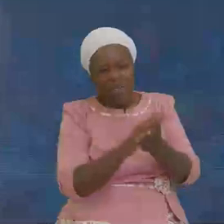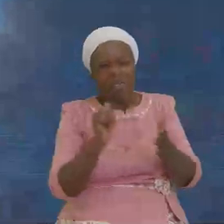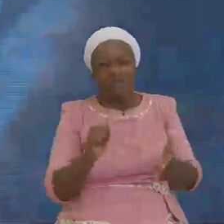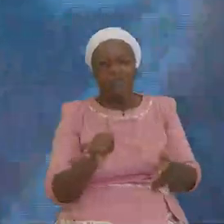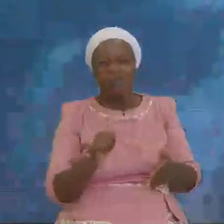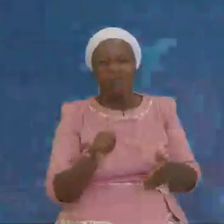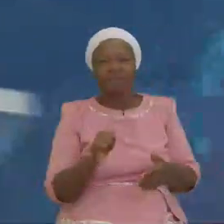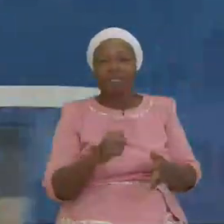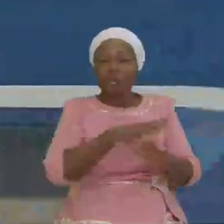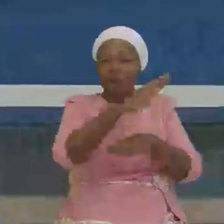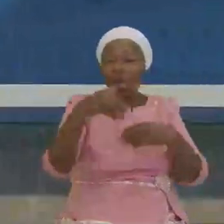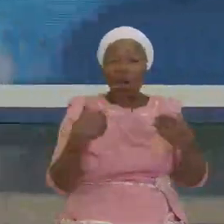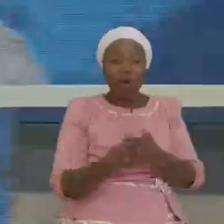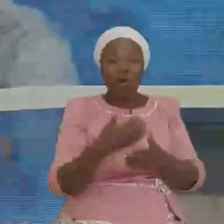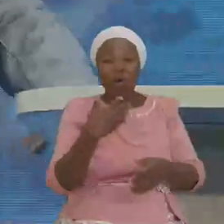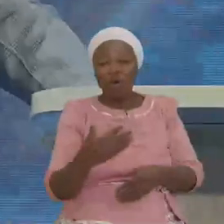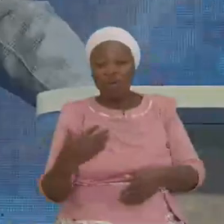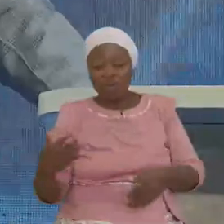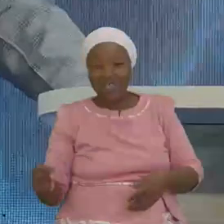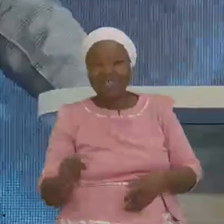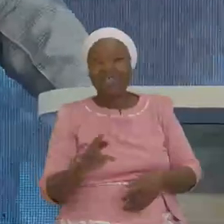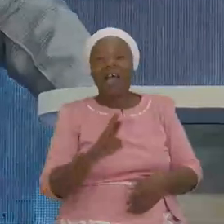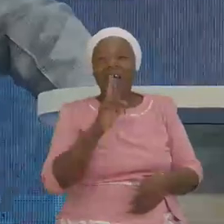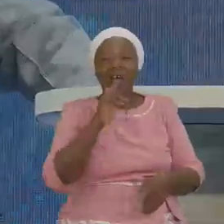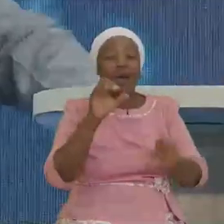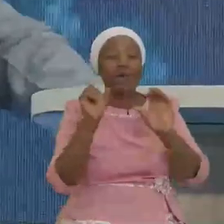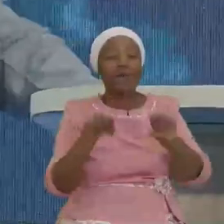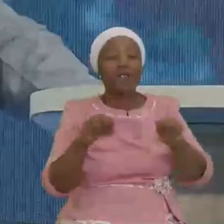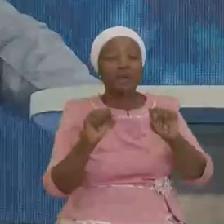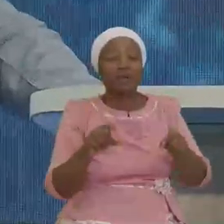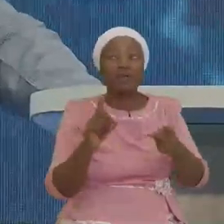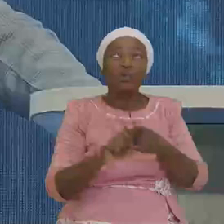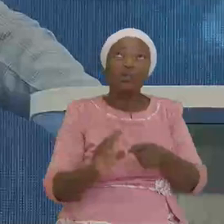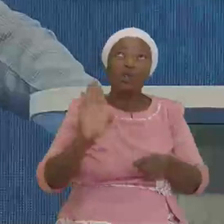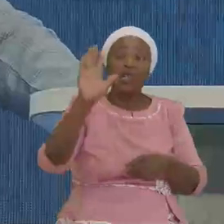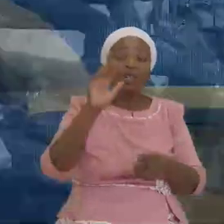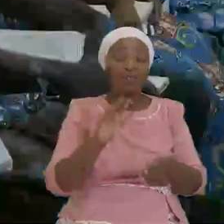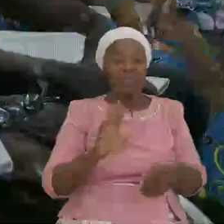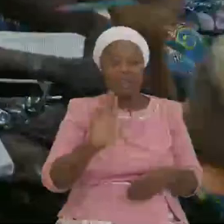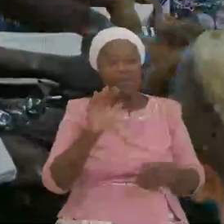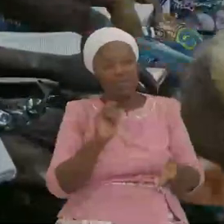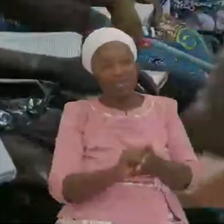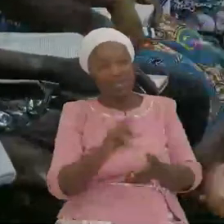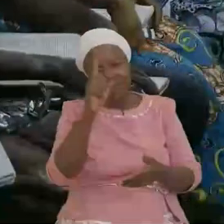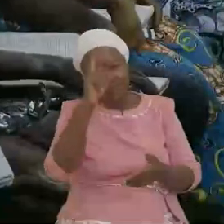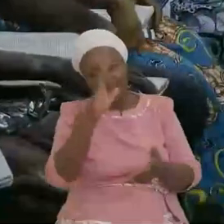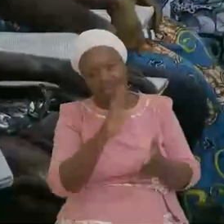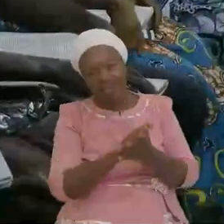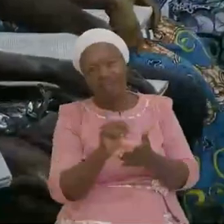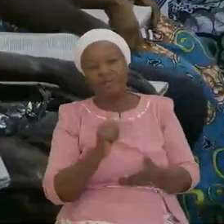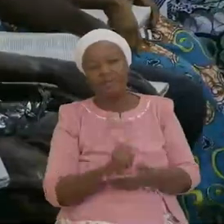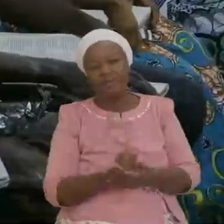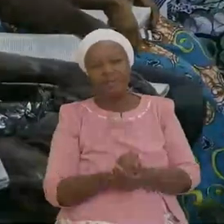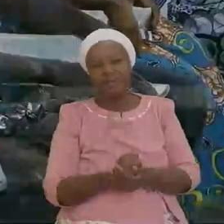prodiges, si tu peux croire, si tu peux, tout est possible